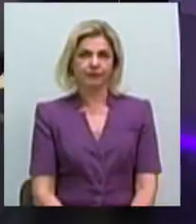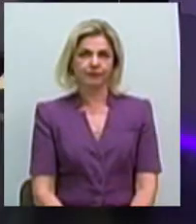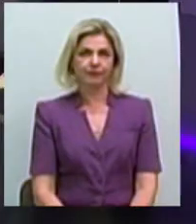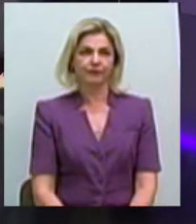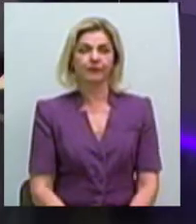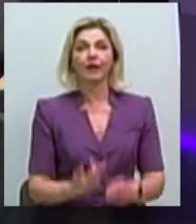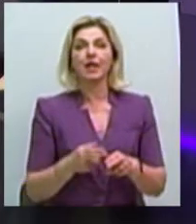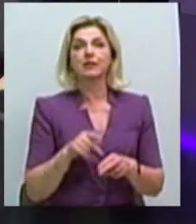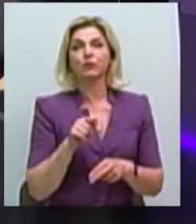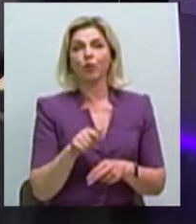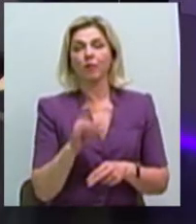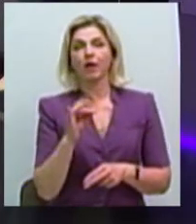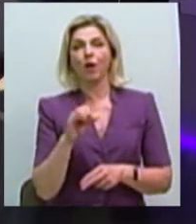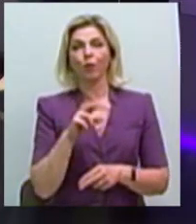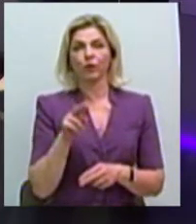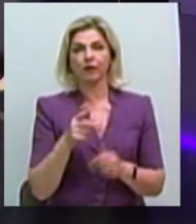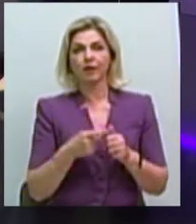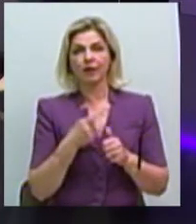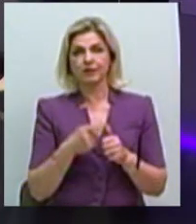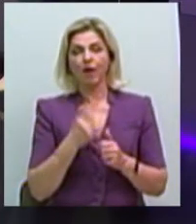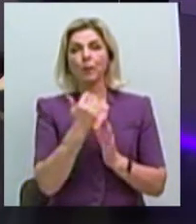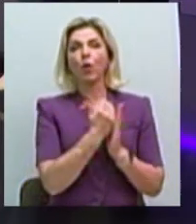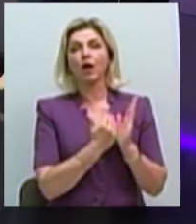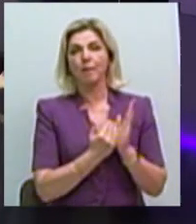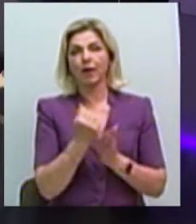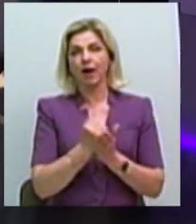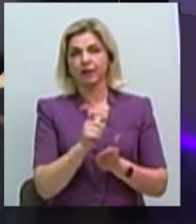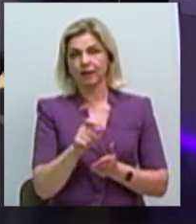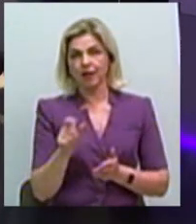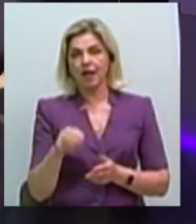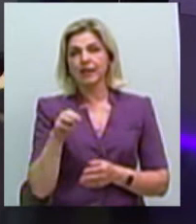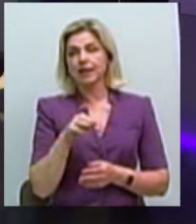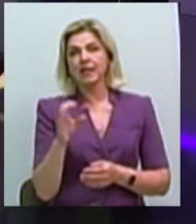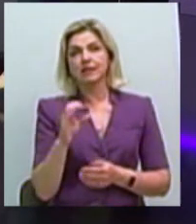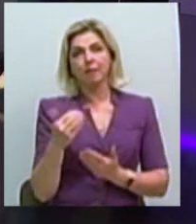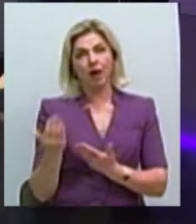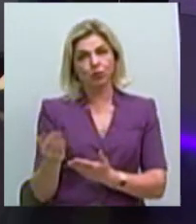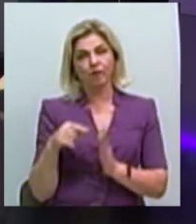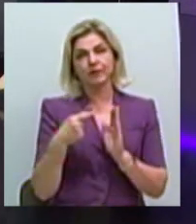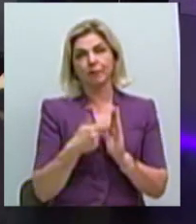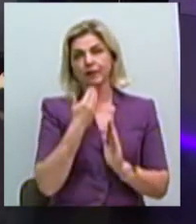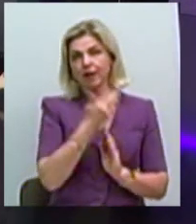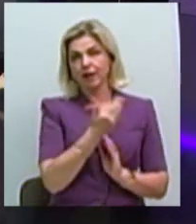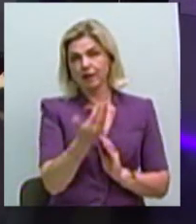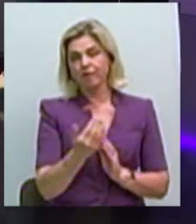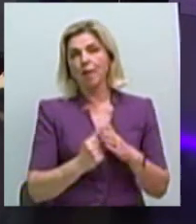У цьому раунді, котрий ми назвали програмою кандидата, Тетяна Степанова ставитиме вам запитання,